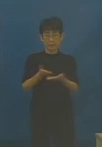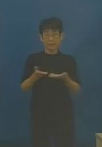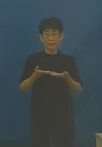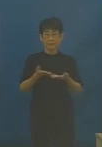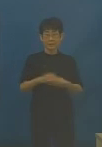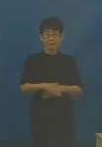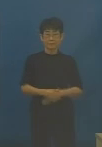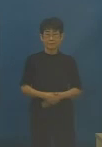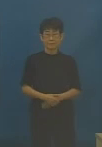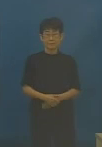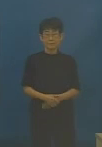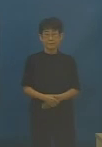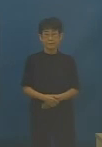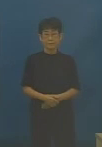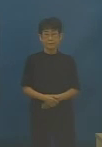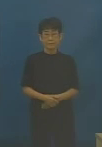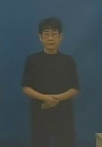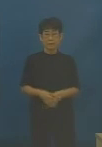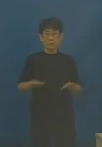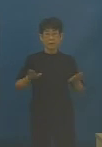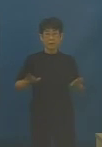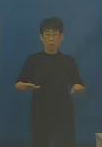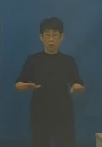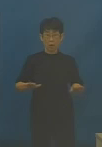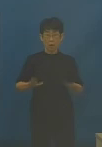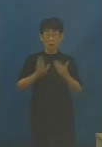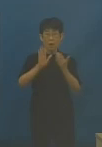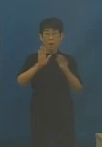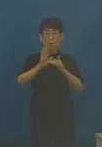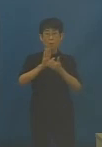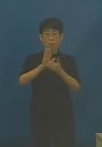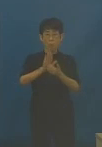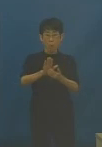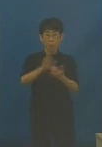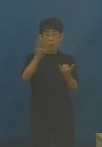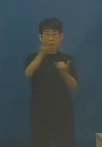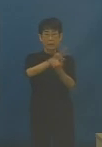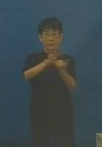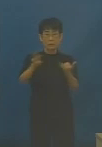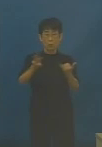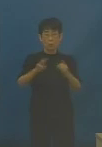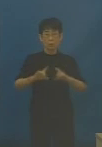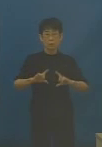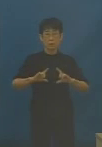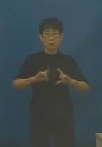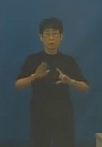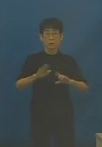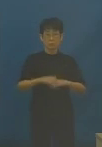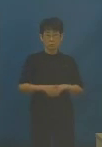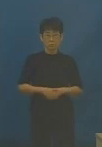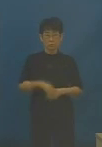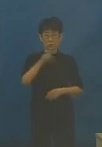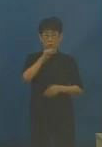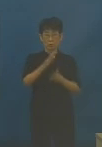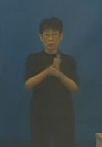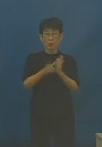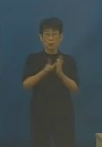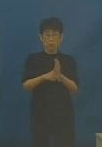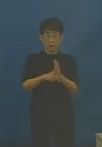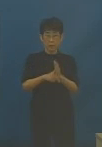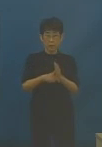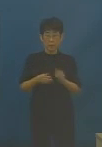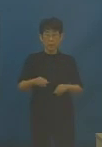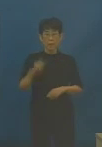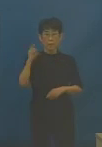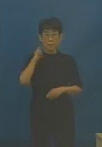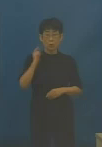。今日は防災の日でございます。私ども鳥取県では昭和18年